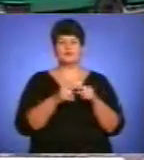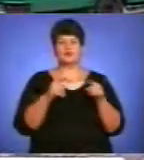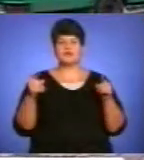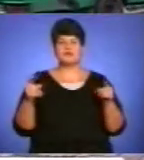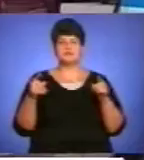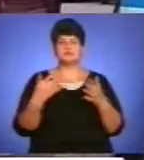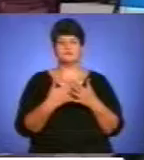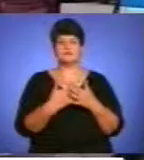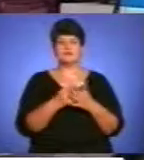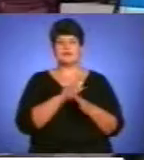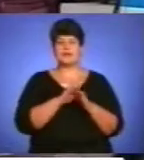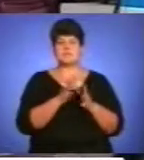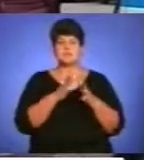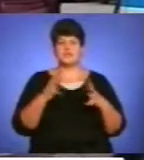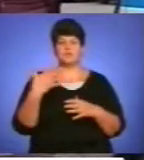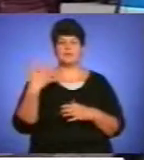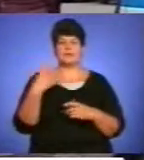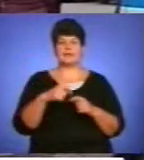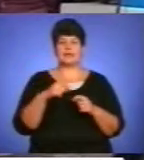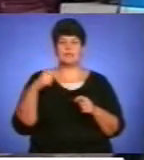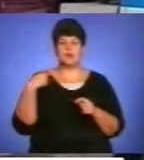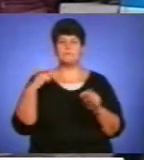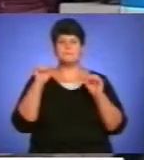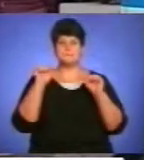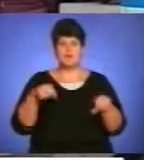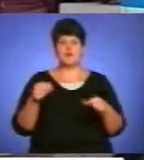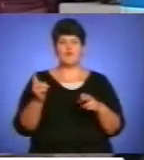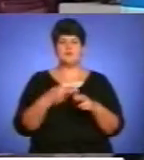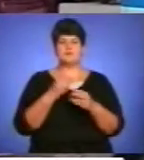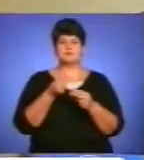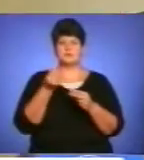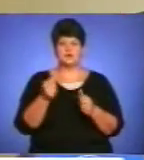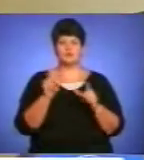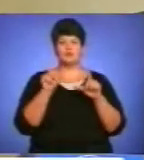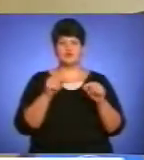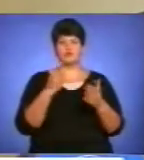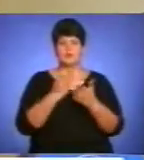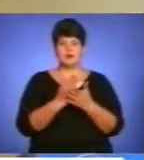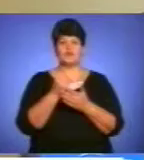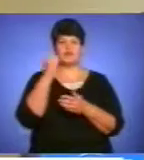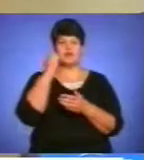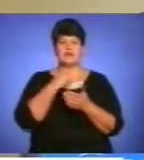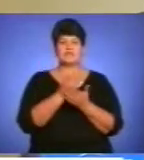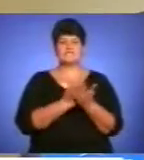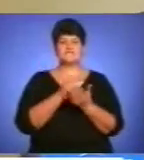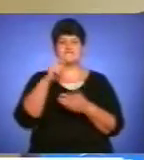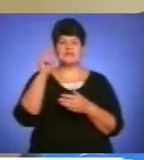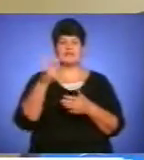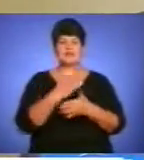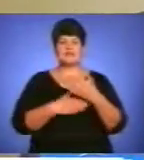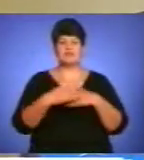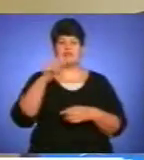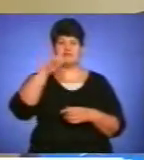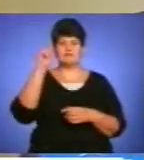перевезення якого не перевищує 50 кілометрів, право безкоштовного проїзду мають. Ветерани війни, а саме інваліди